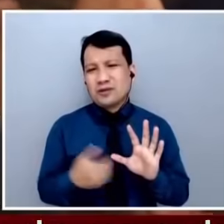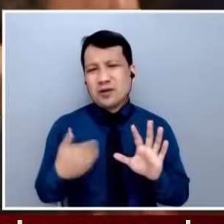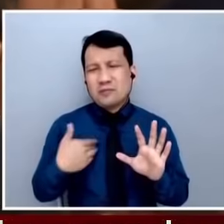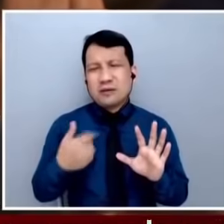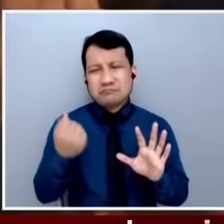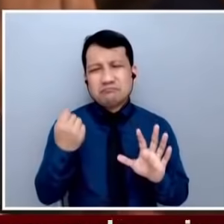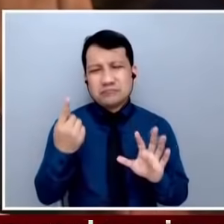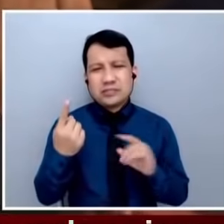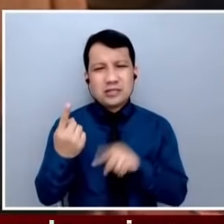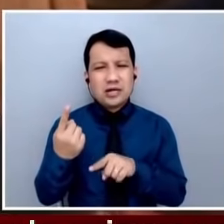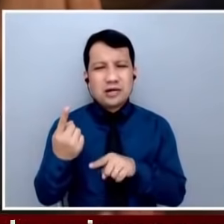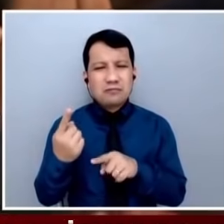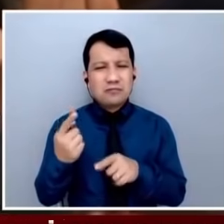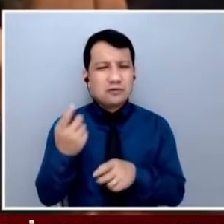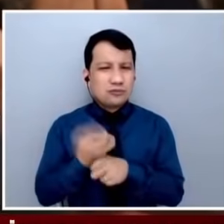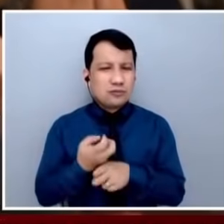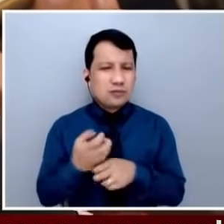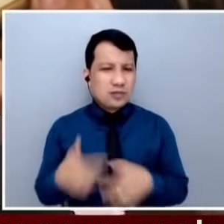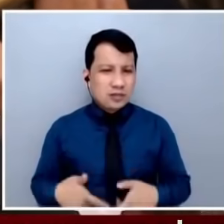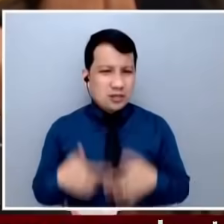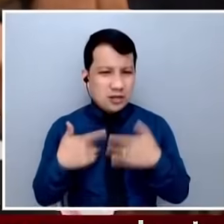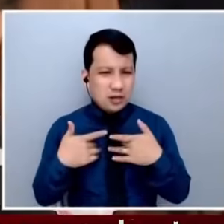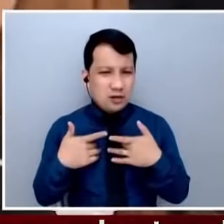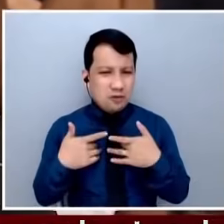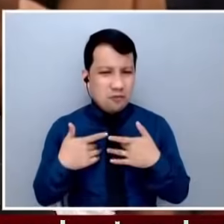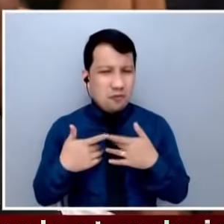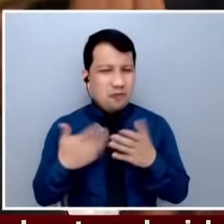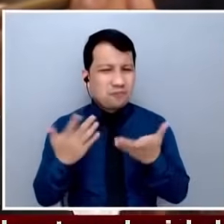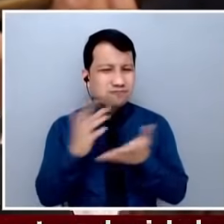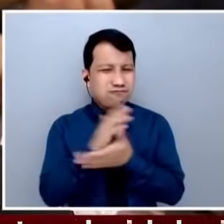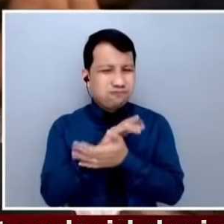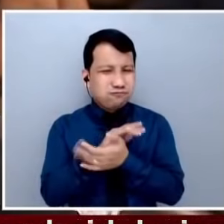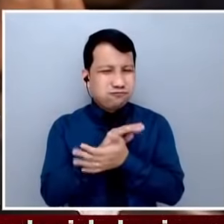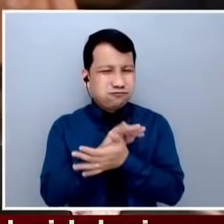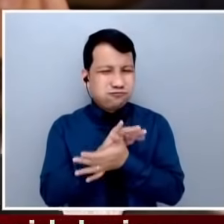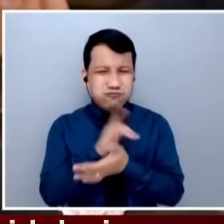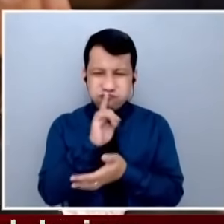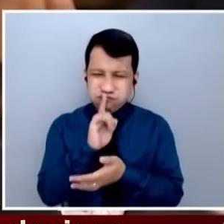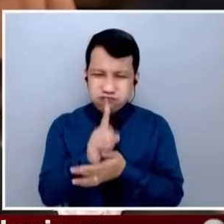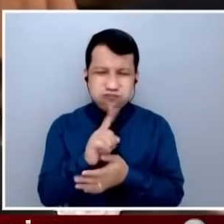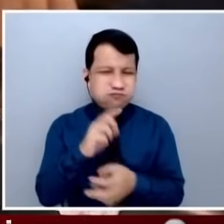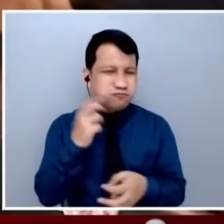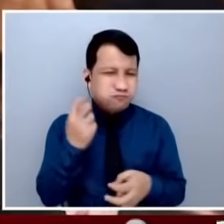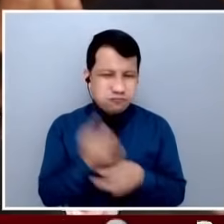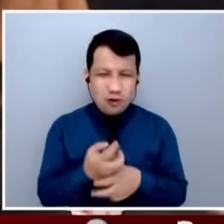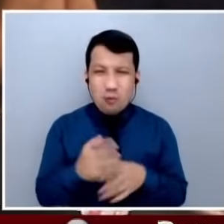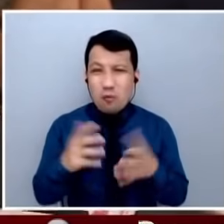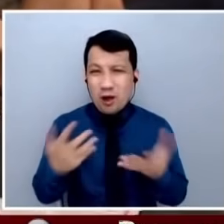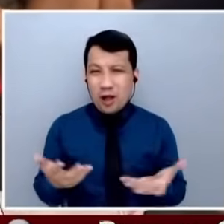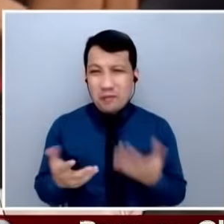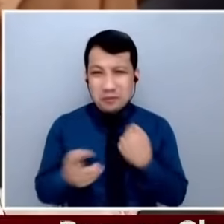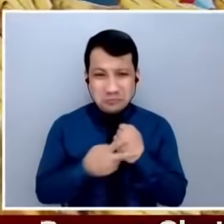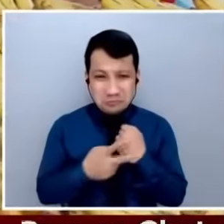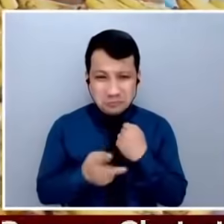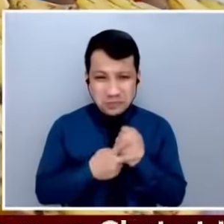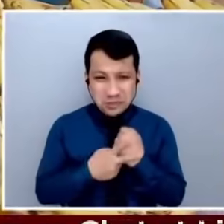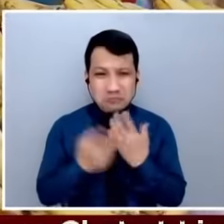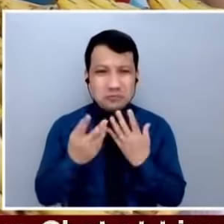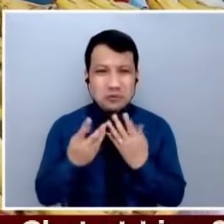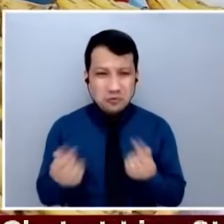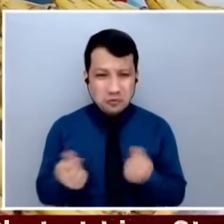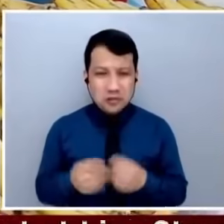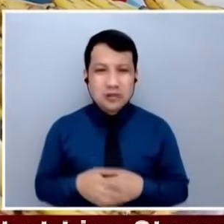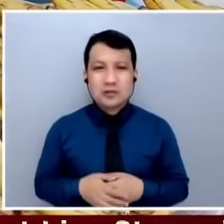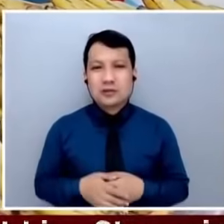eh. Mahirap ang buhay eh. Galing tayo sa isang pandemyang napakabigat. Talagang halos yung ipon mo naubos eh.